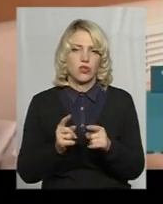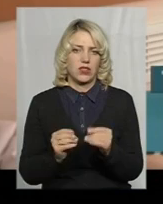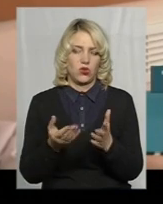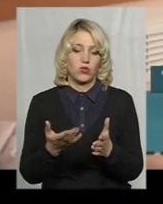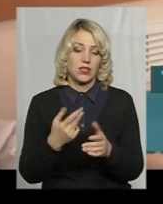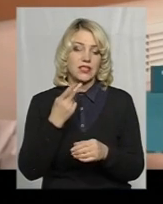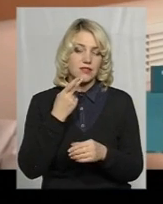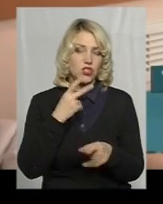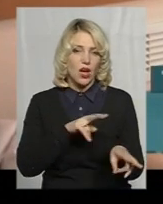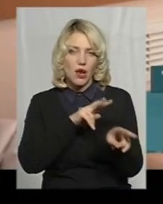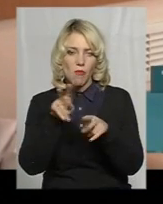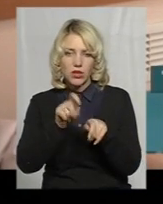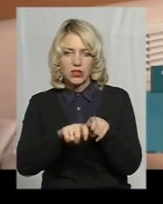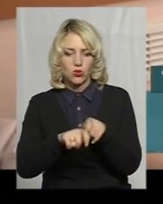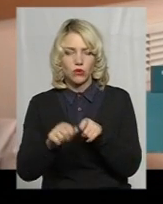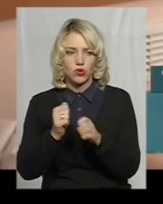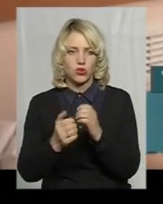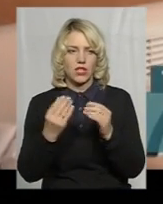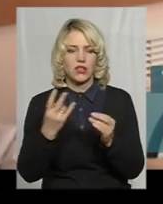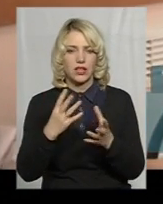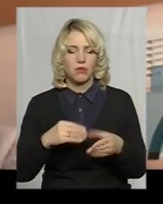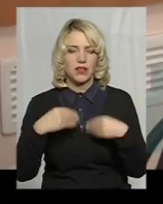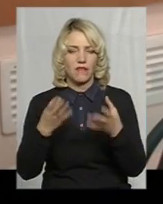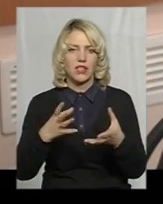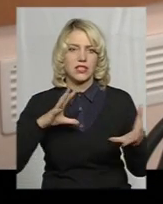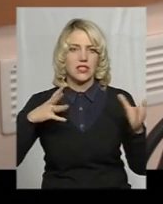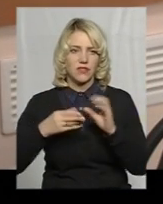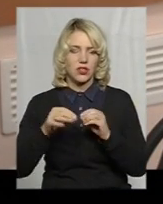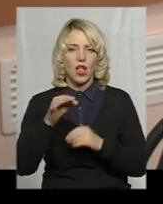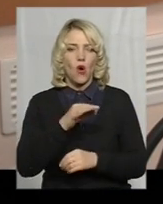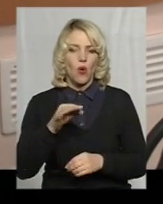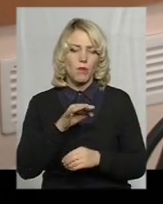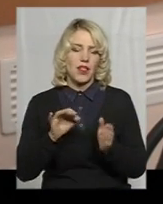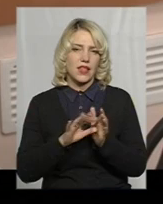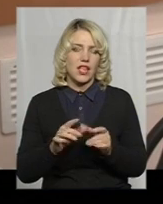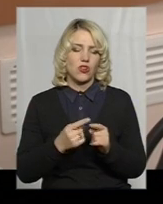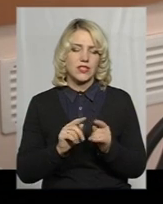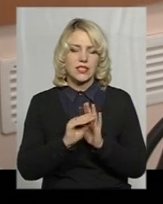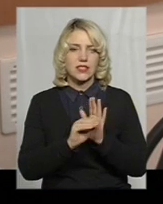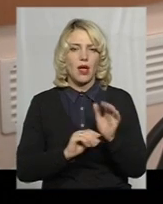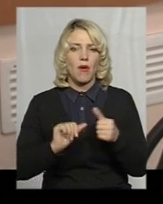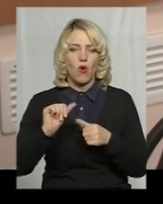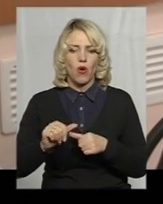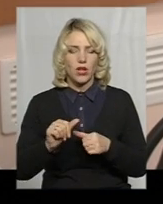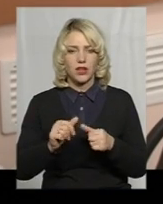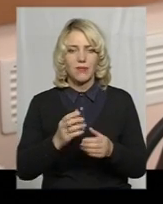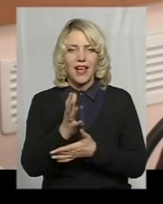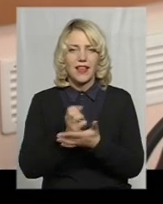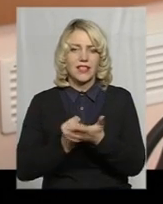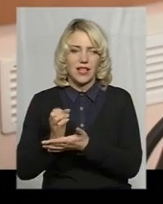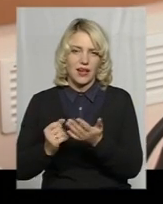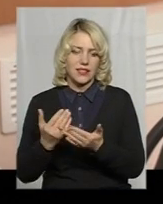моніторимо цю всю, треба щоденно подавати звіти в Обленерго. Ця система нам, окрім генерації, дала ще можливість вести